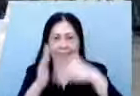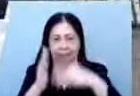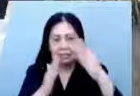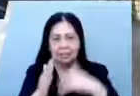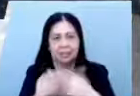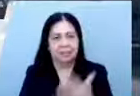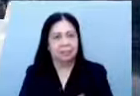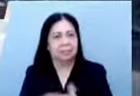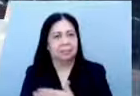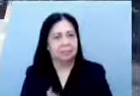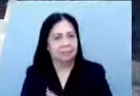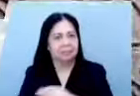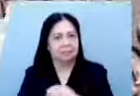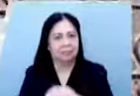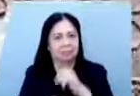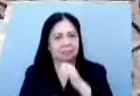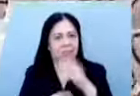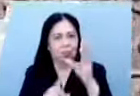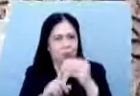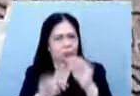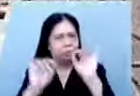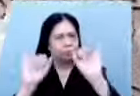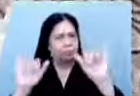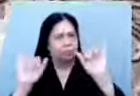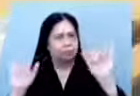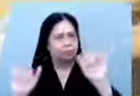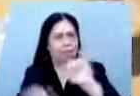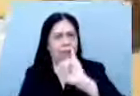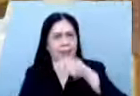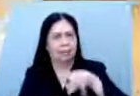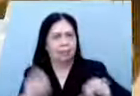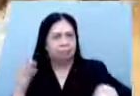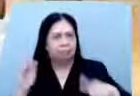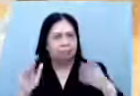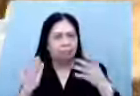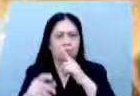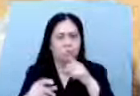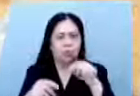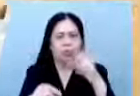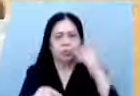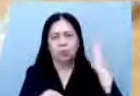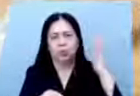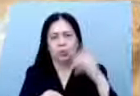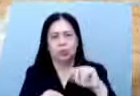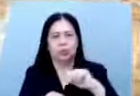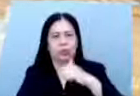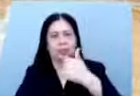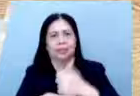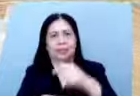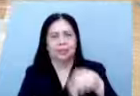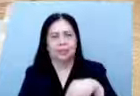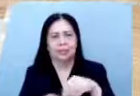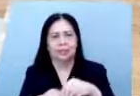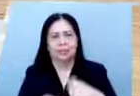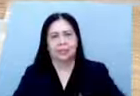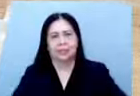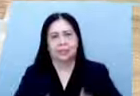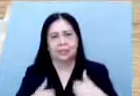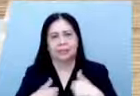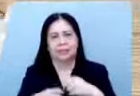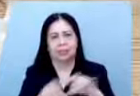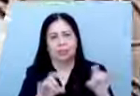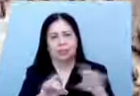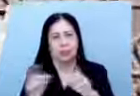di binubura ang kultura ng mga indigenous o mga katutubo na naunang tumira sa Australia. Ang isang ito na nakilala namin